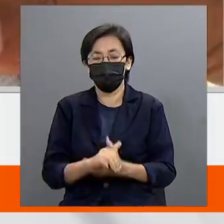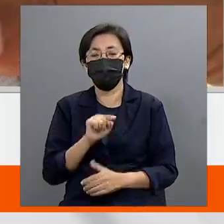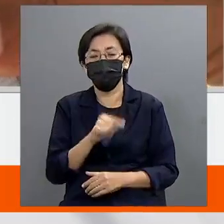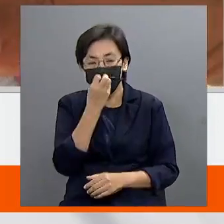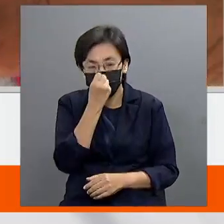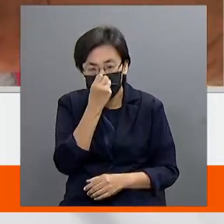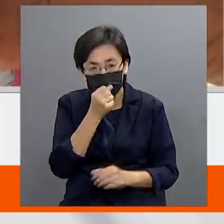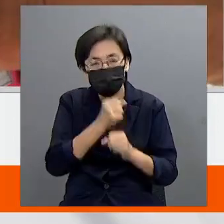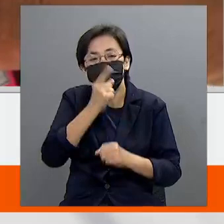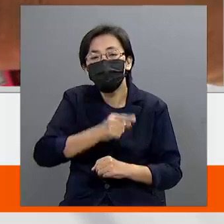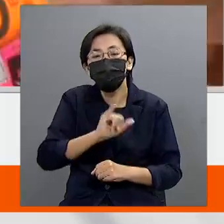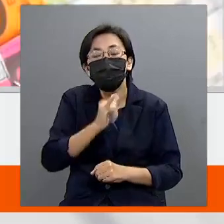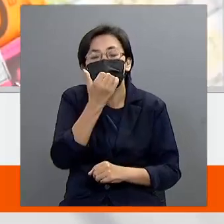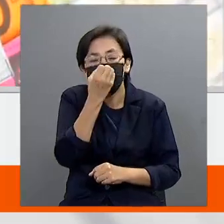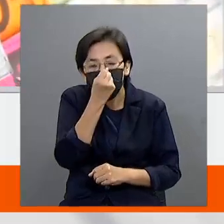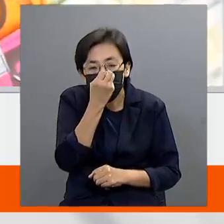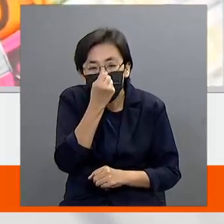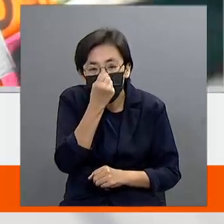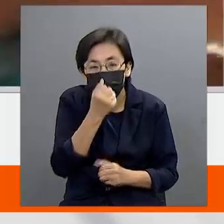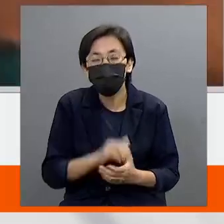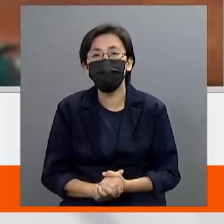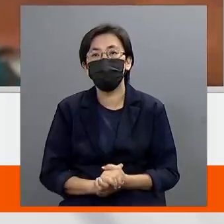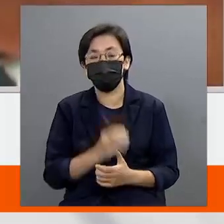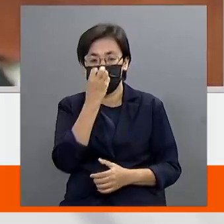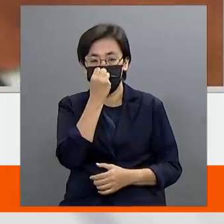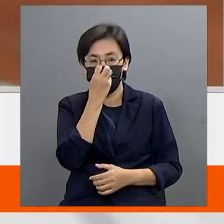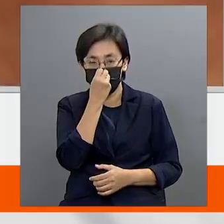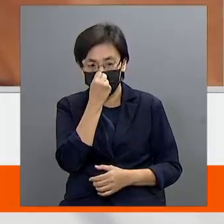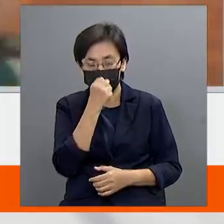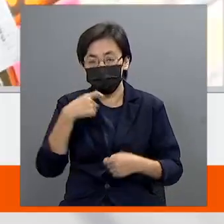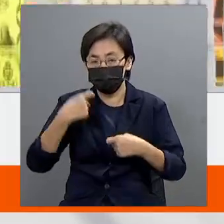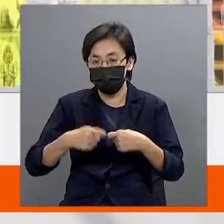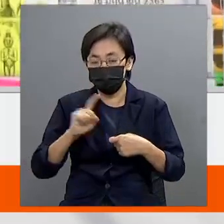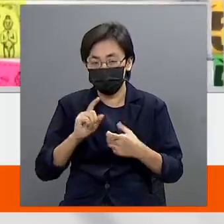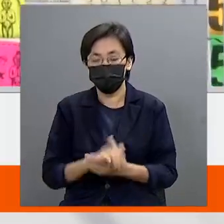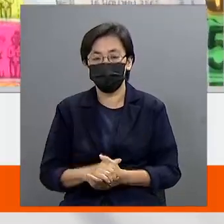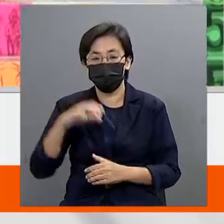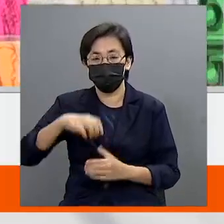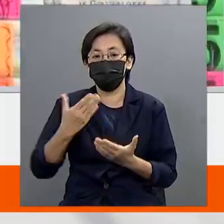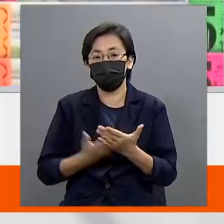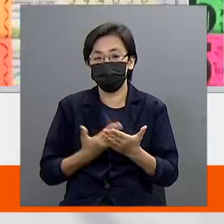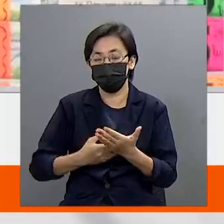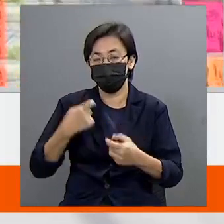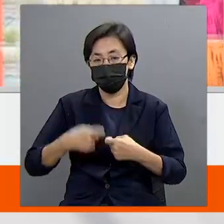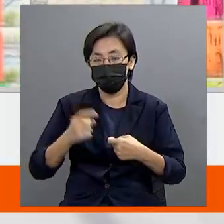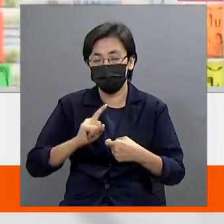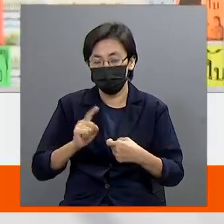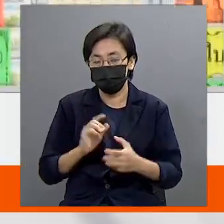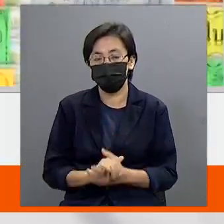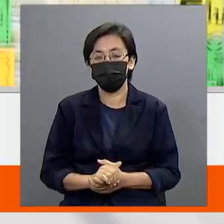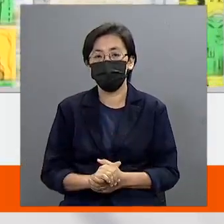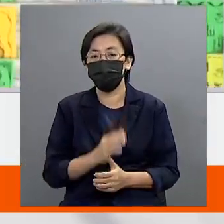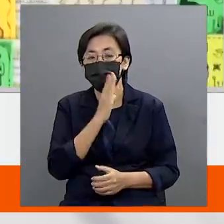ครับอันผมว่าเขาจะเจอความยากคือสำนักงานสลากจะเจอความยากในด่านต่อไปคือจะทำยังไ